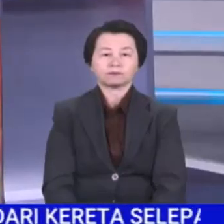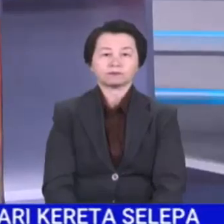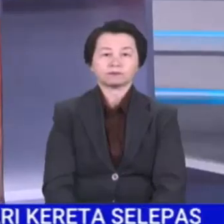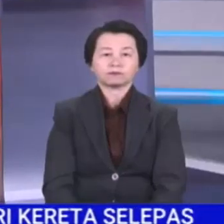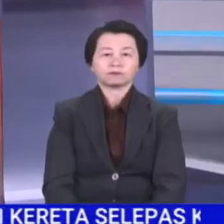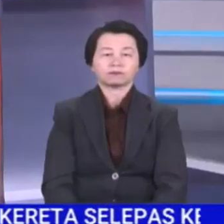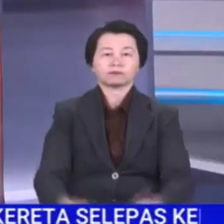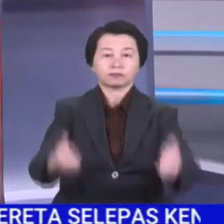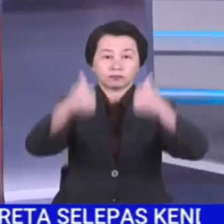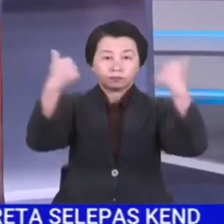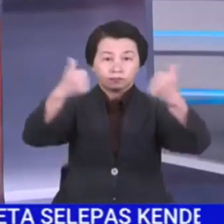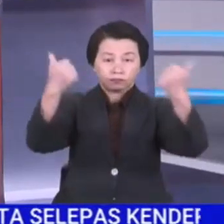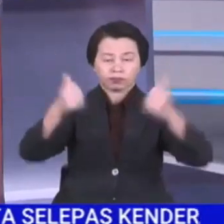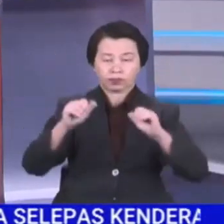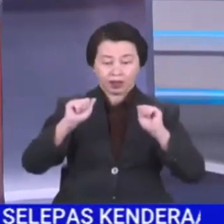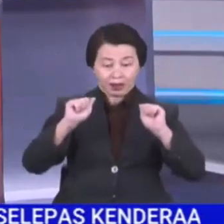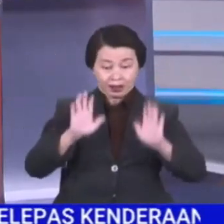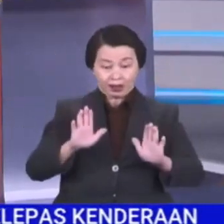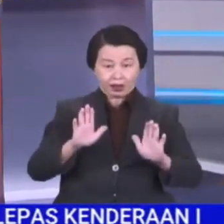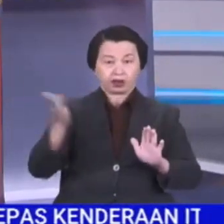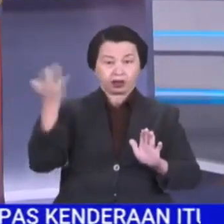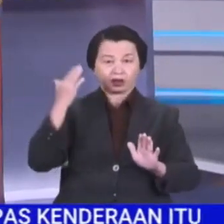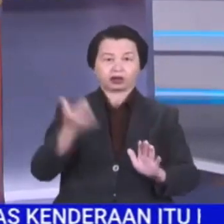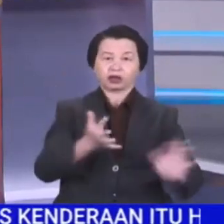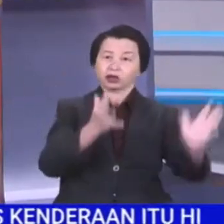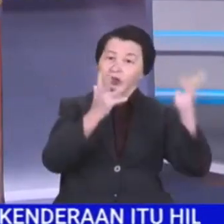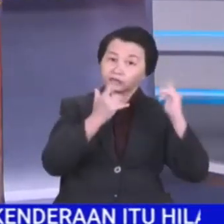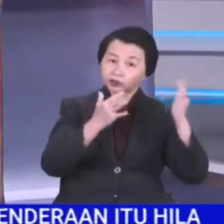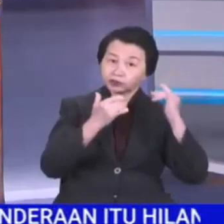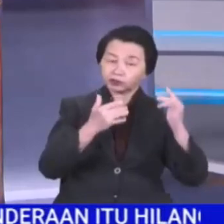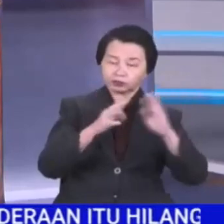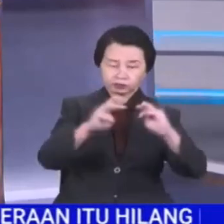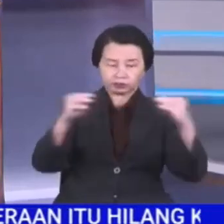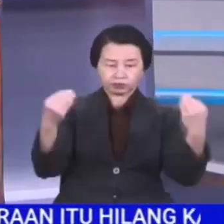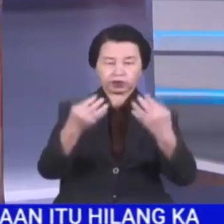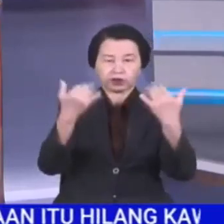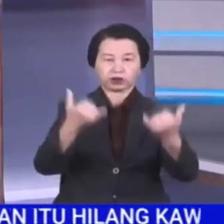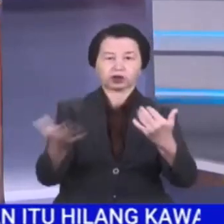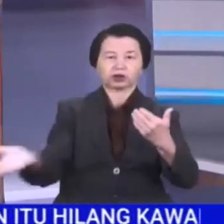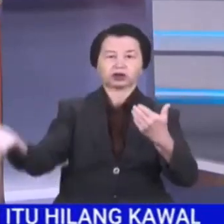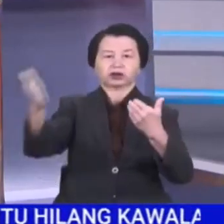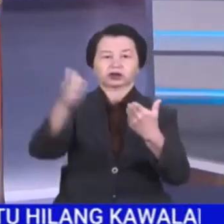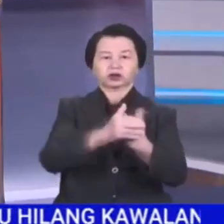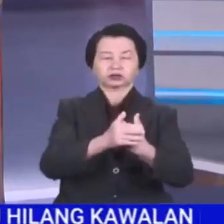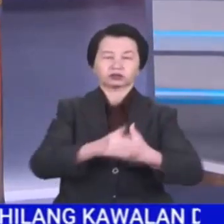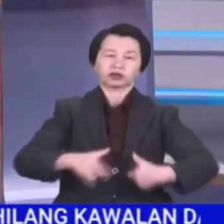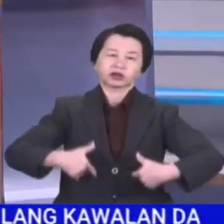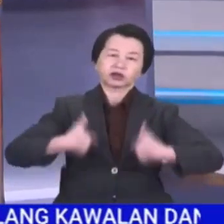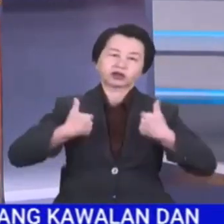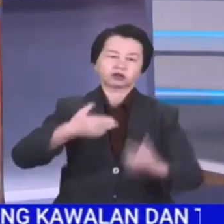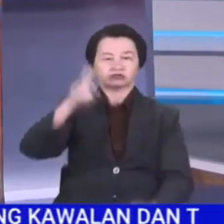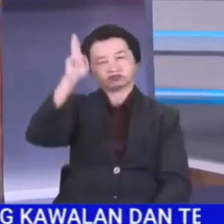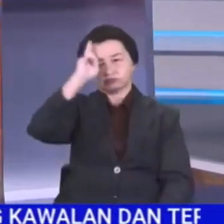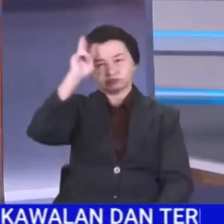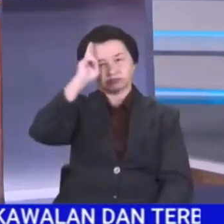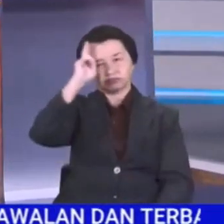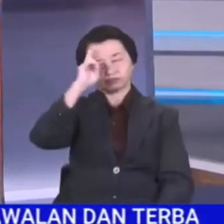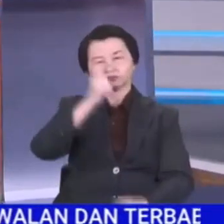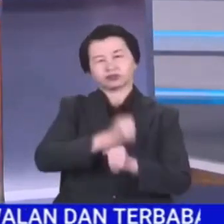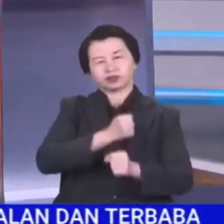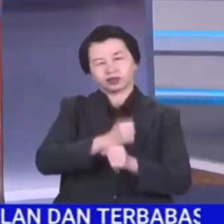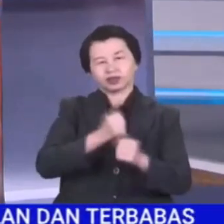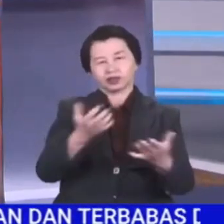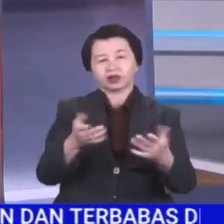Aidil Adha yang disambut Ahad lalu merupakan detik dinanti susulan masyarakat kini kembali menjalani kehidupan seperti biasa.